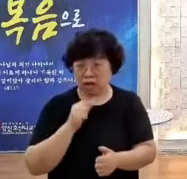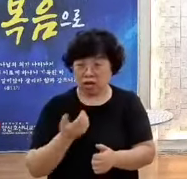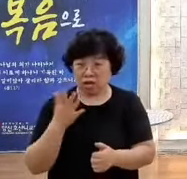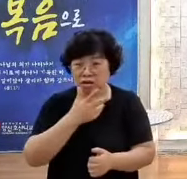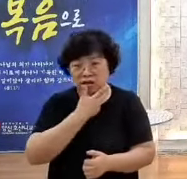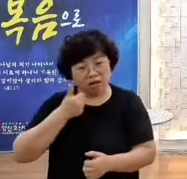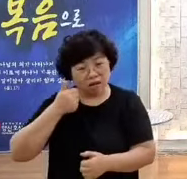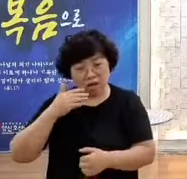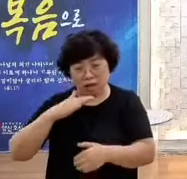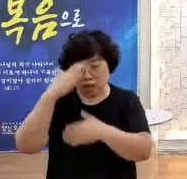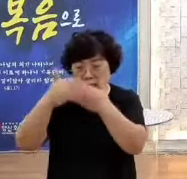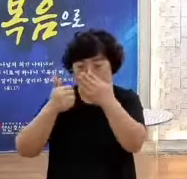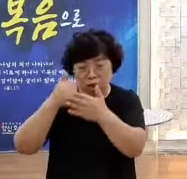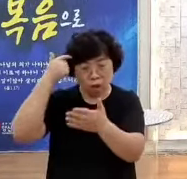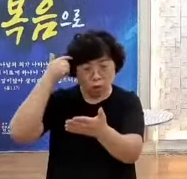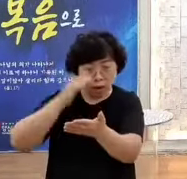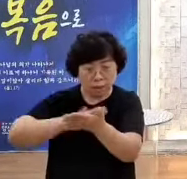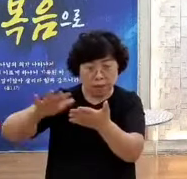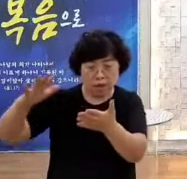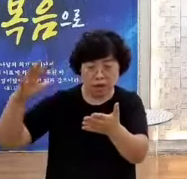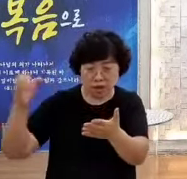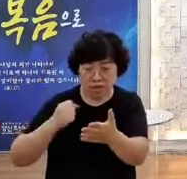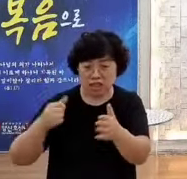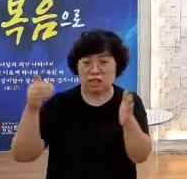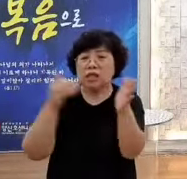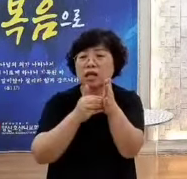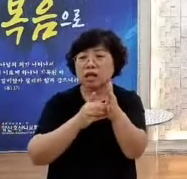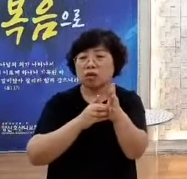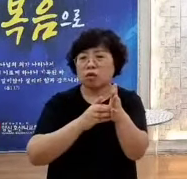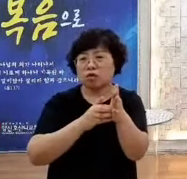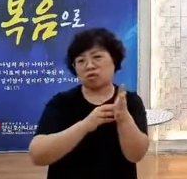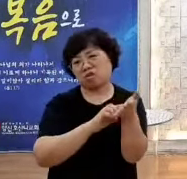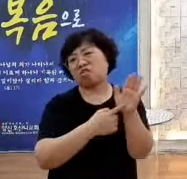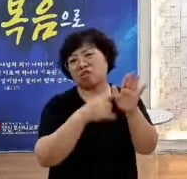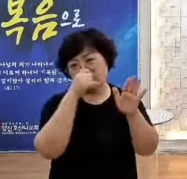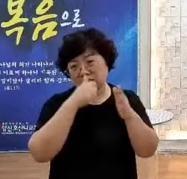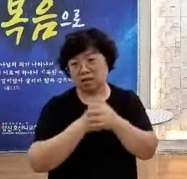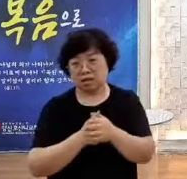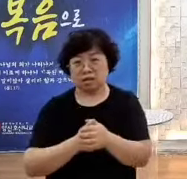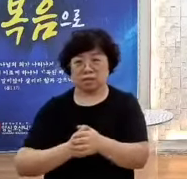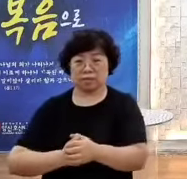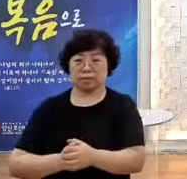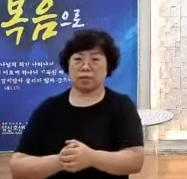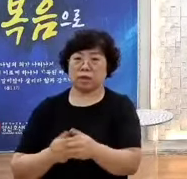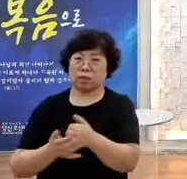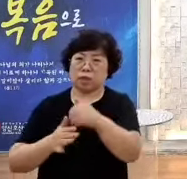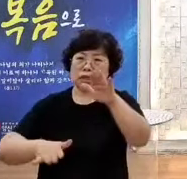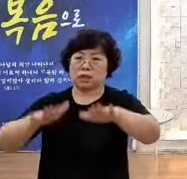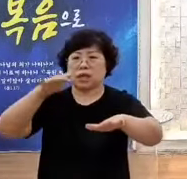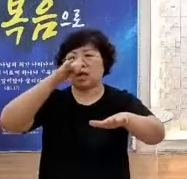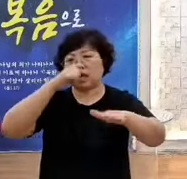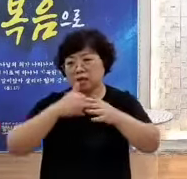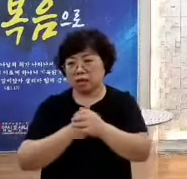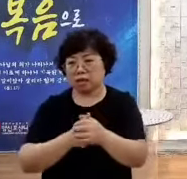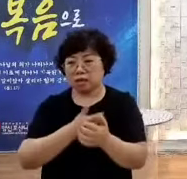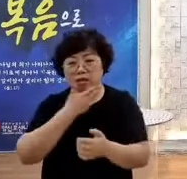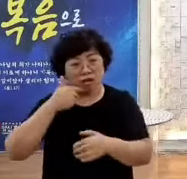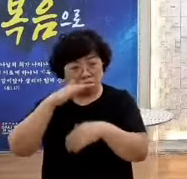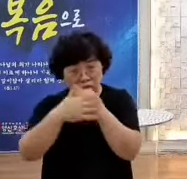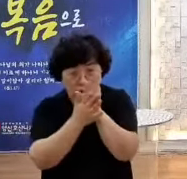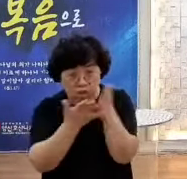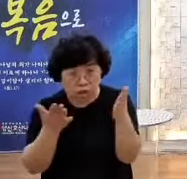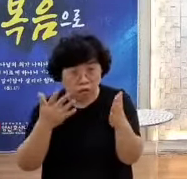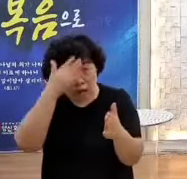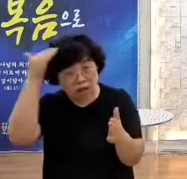그리스도로 말미암아 하나님과 화평을 누리자. 이거 하고요. 예수 그리스도로 말미암아 하나님과